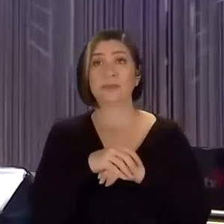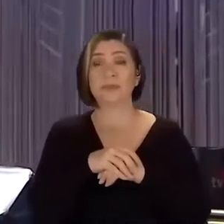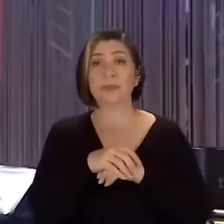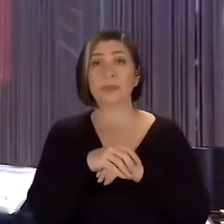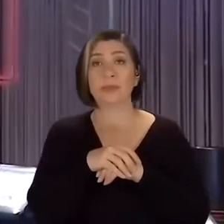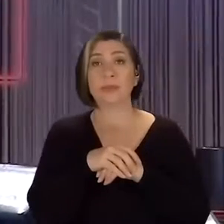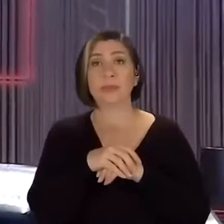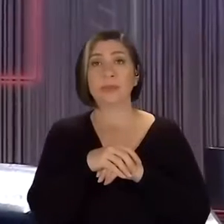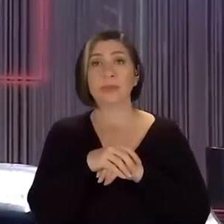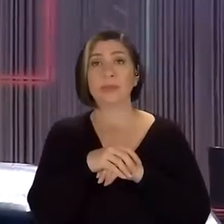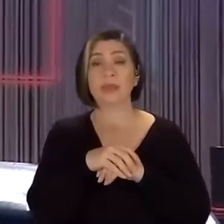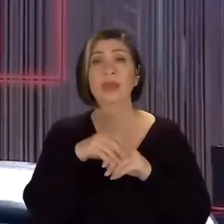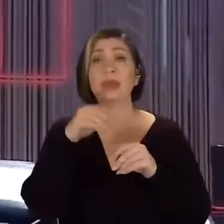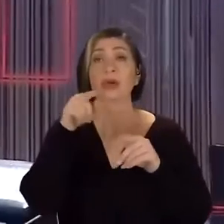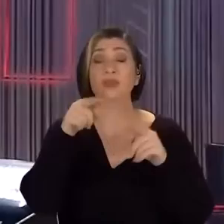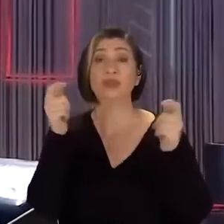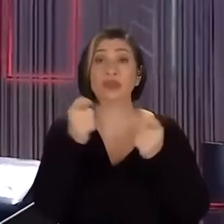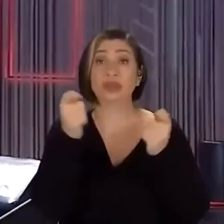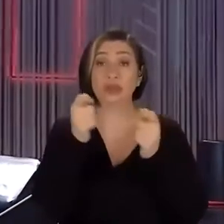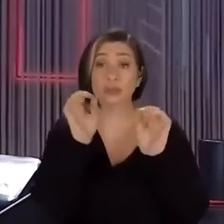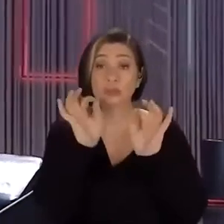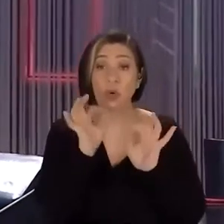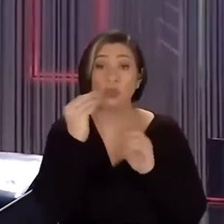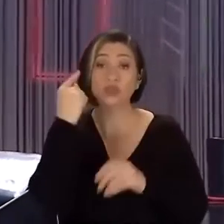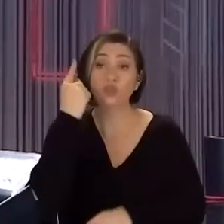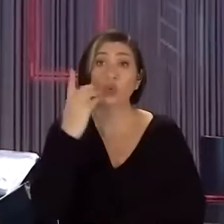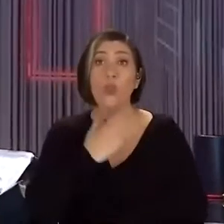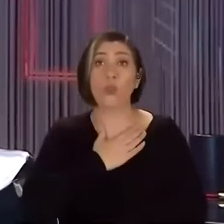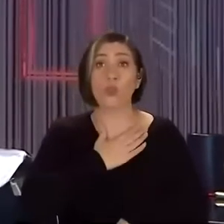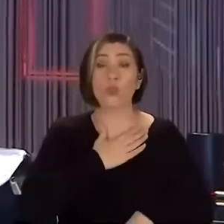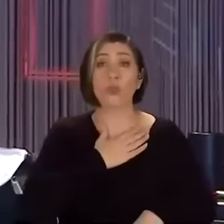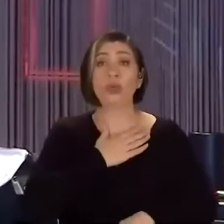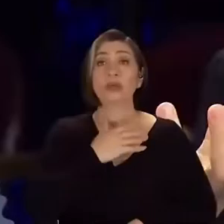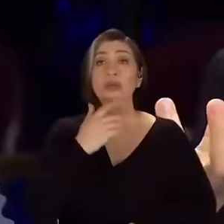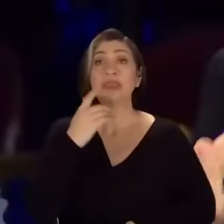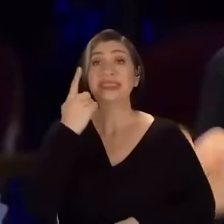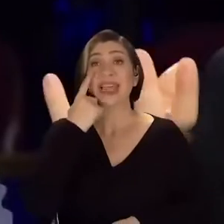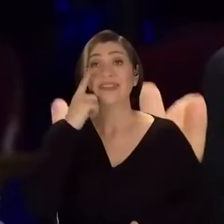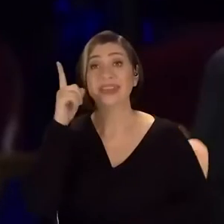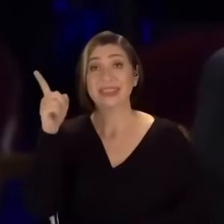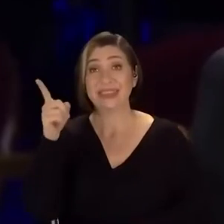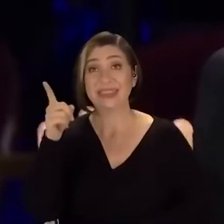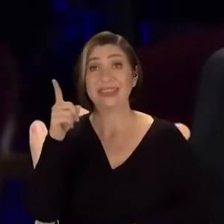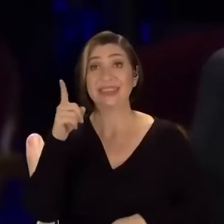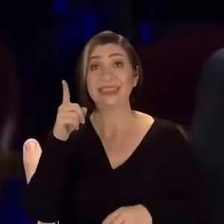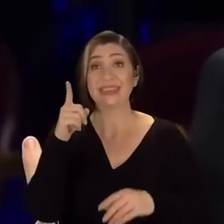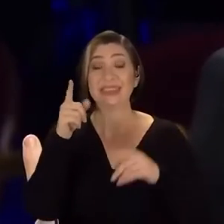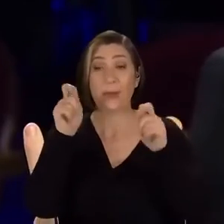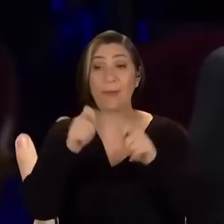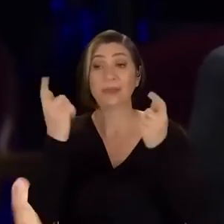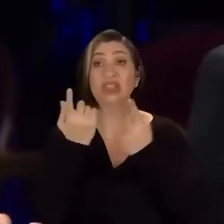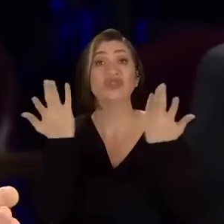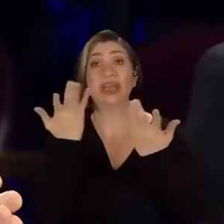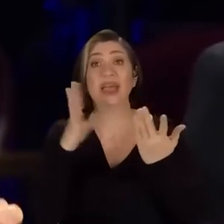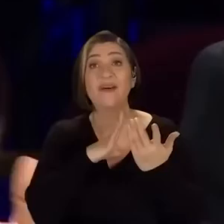bir defa bu işin sosyal bir tarafı da olduğunu düşünüyorum ben. Yani sosyal gelişim devlete bunu kabul ettirebilecek mi, ettirmeyecek